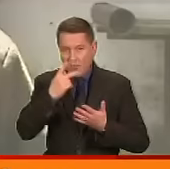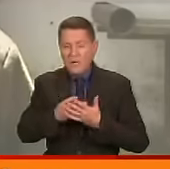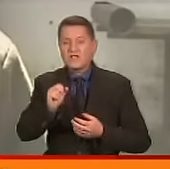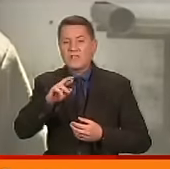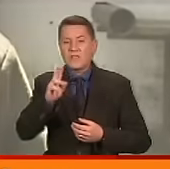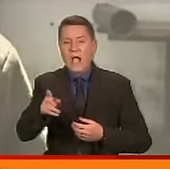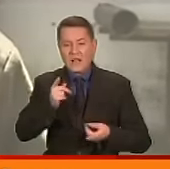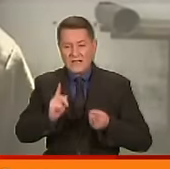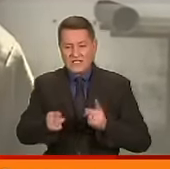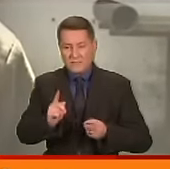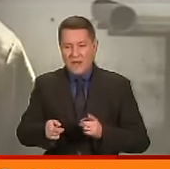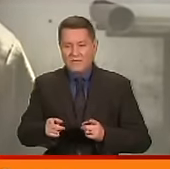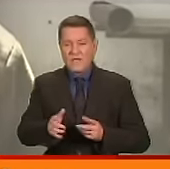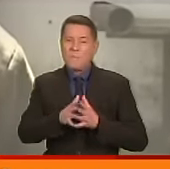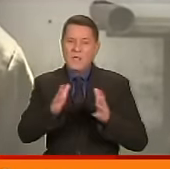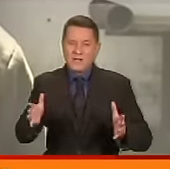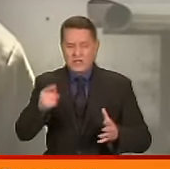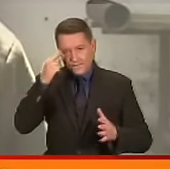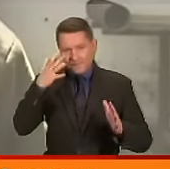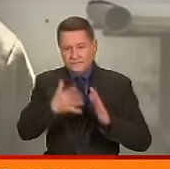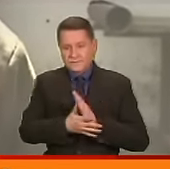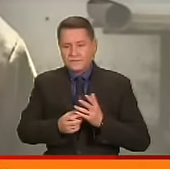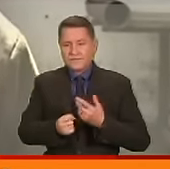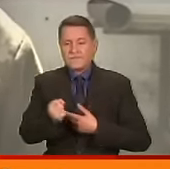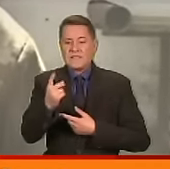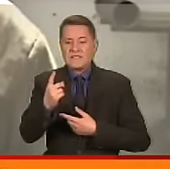насправді. Більше розуміння з'являється, вони